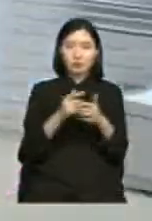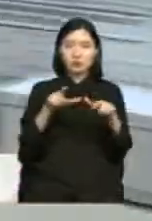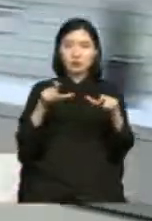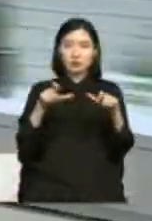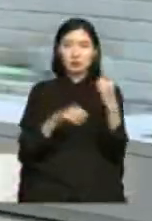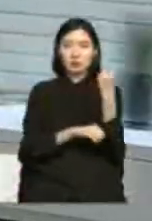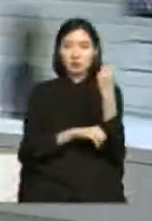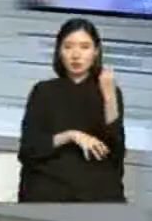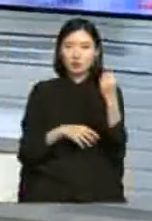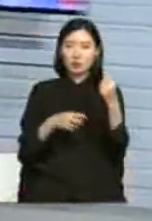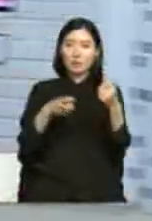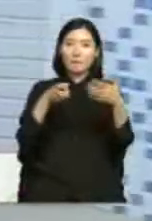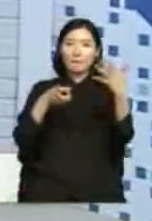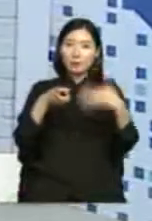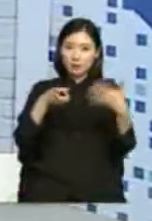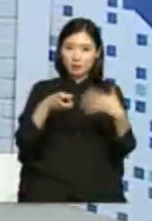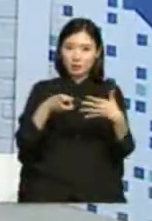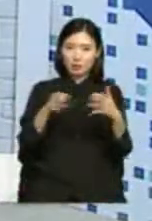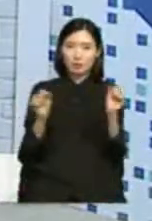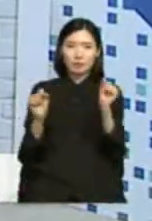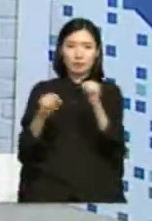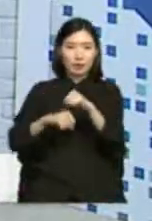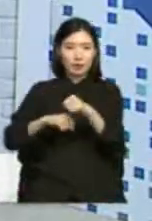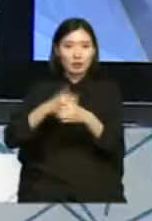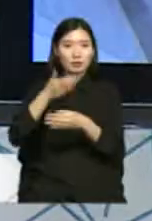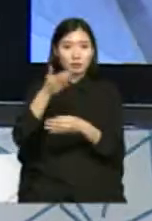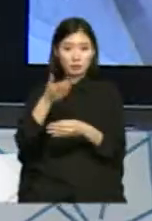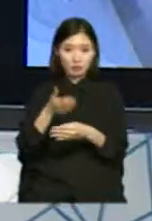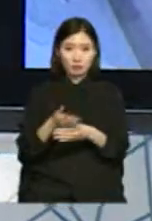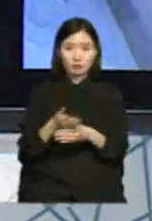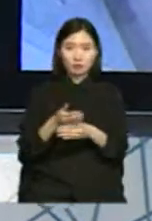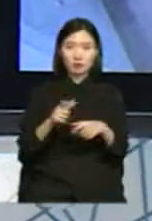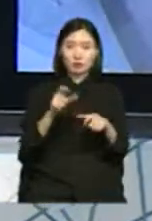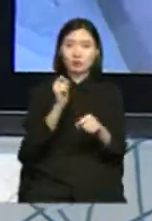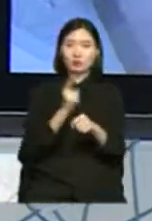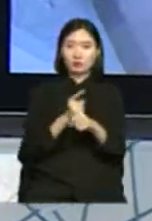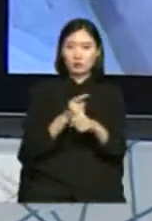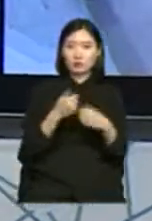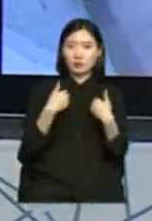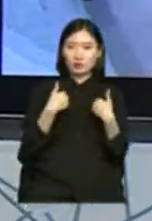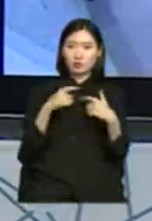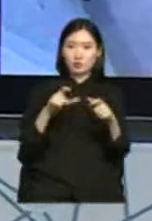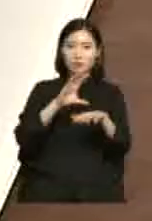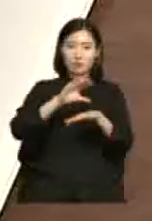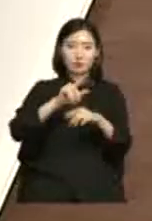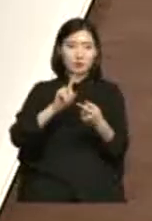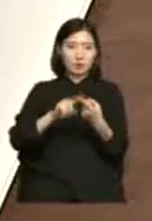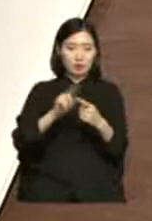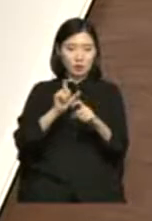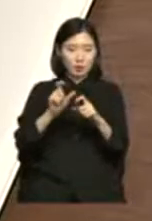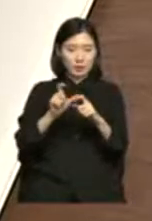생태계가 무너졌다는 평가가 나오고 있는 가운데 지역성을 찾아야 하는 지역 방송의